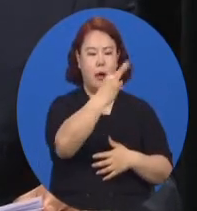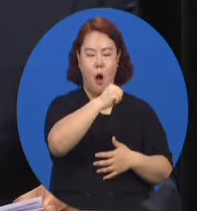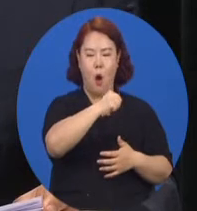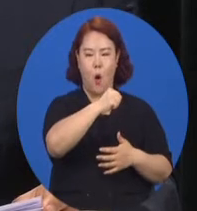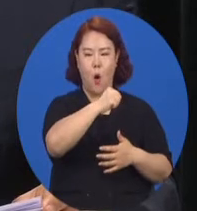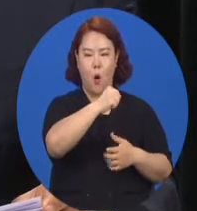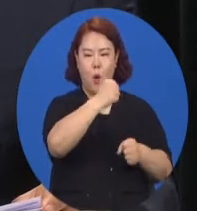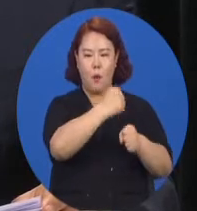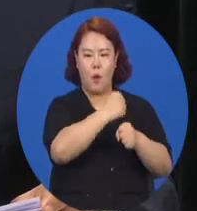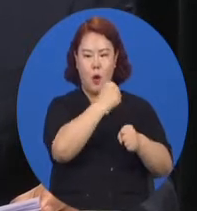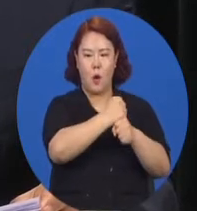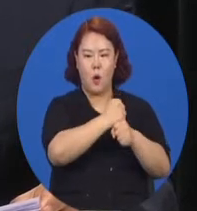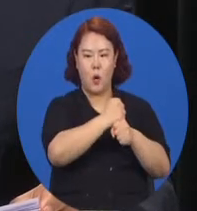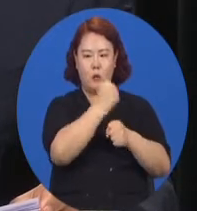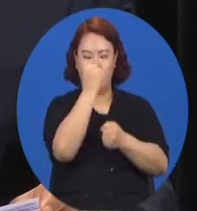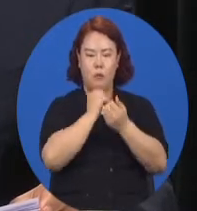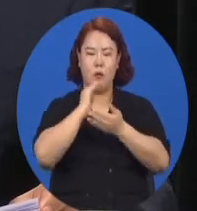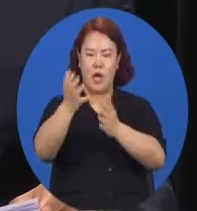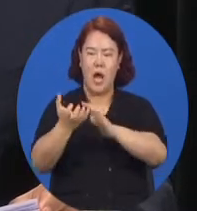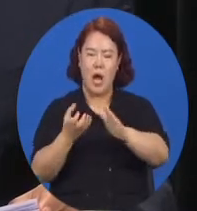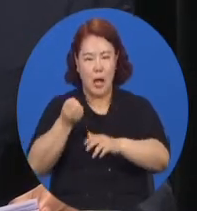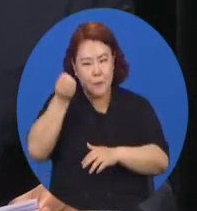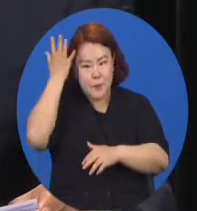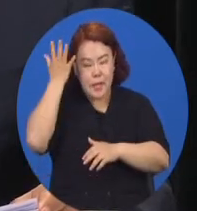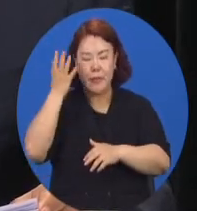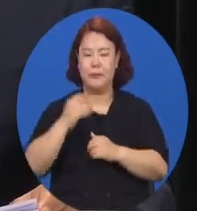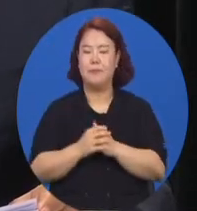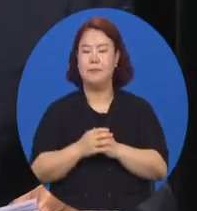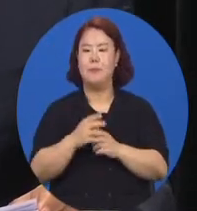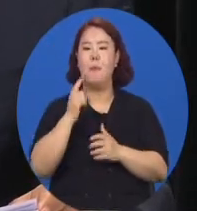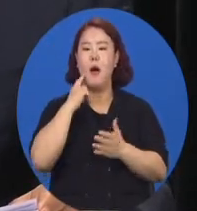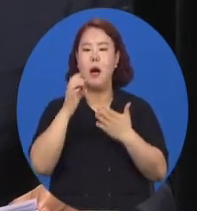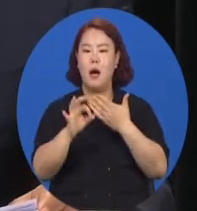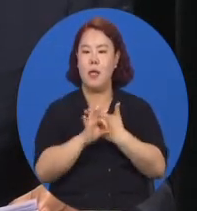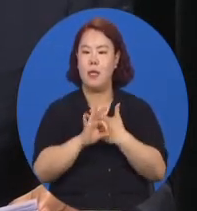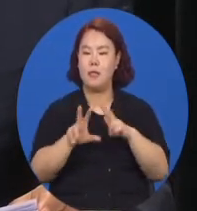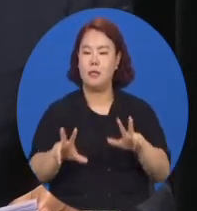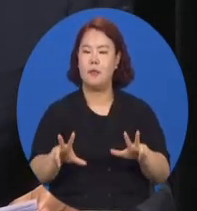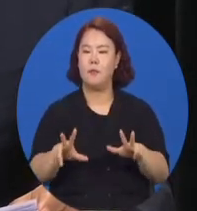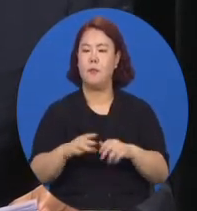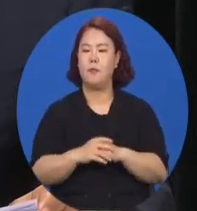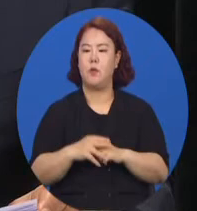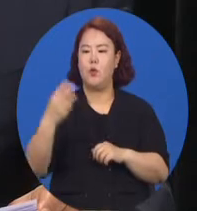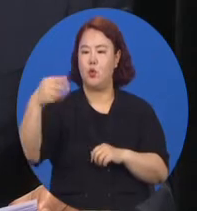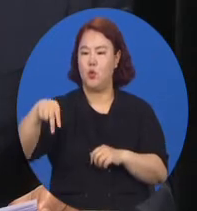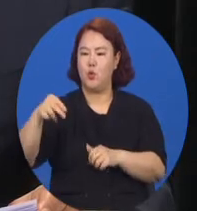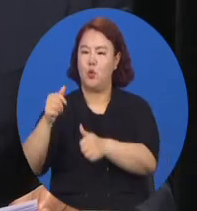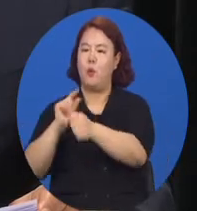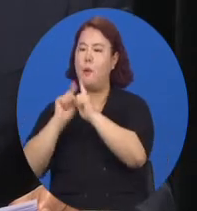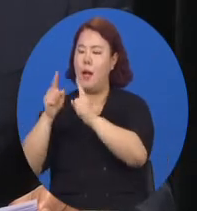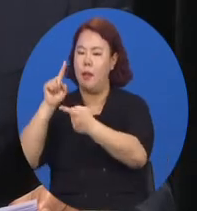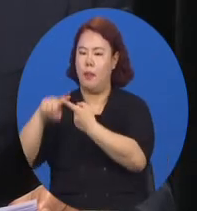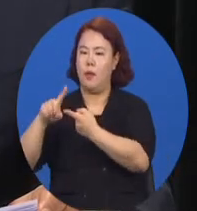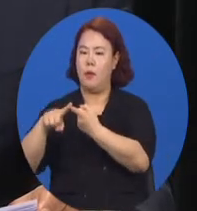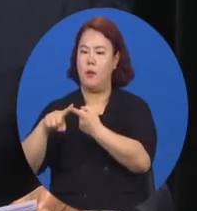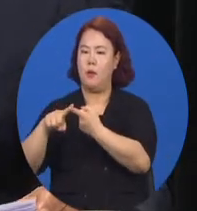이렇게 설명했었는데 아까 잠시 좀 생각이 안 났는데 만약에 지금 이제 유한우 군수님께서 말씀하신